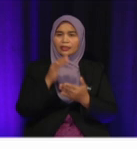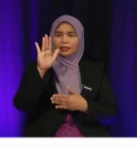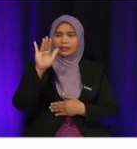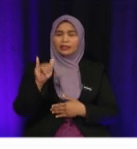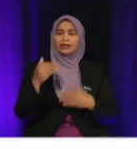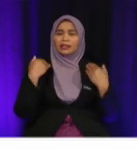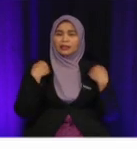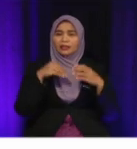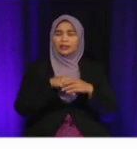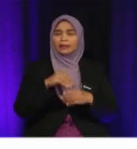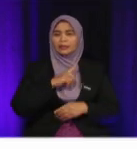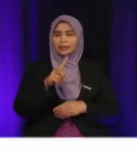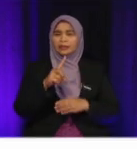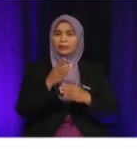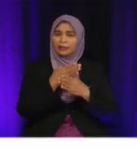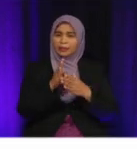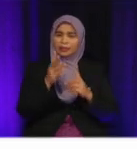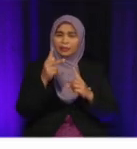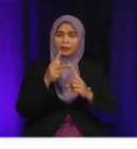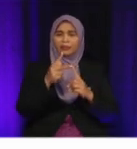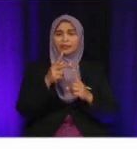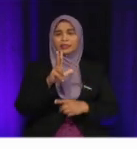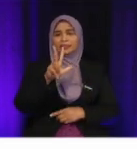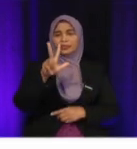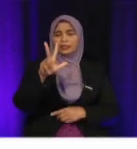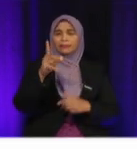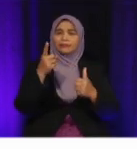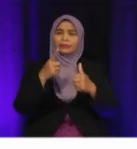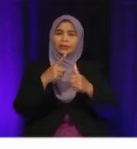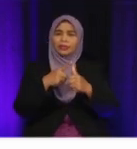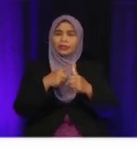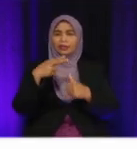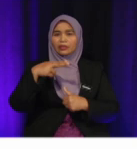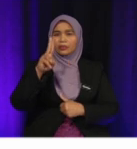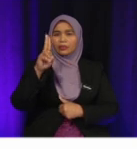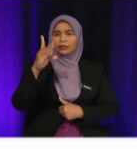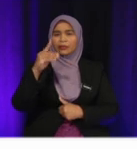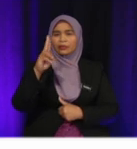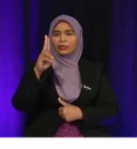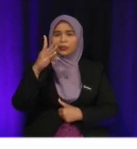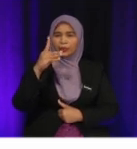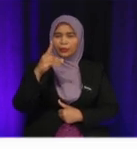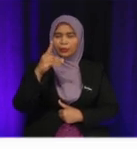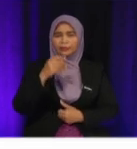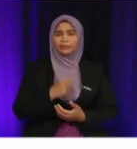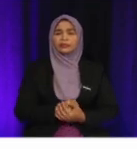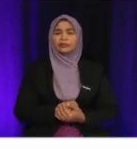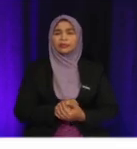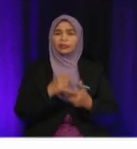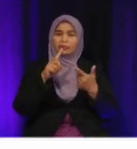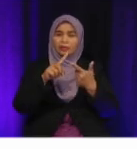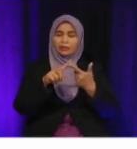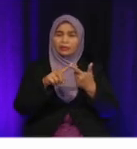terbahagi kepada tiga. Yang pertama disebut hudud. Hudud. Yang